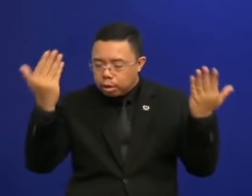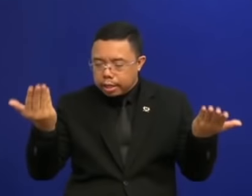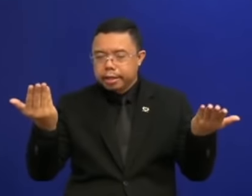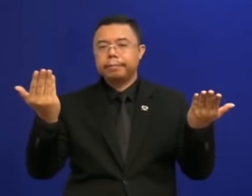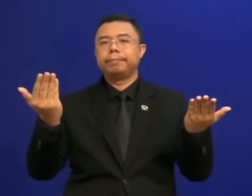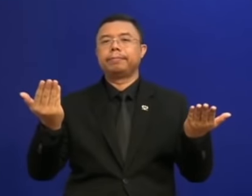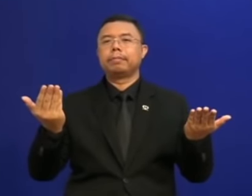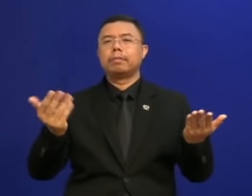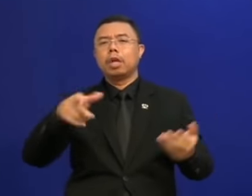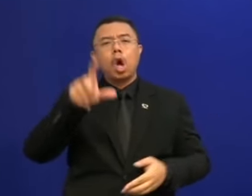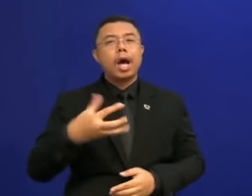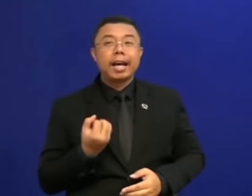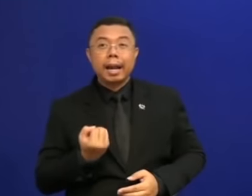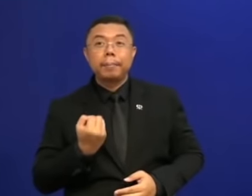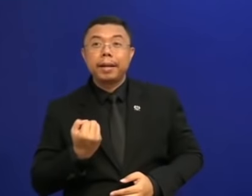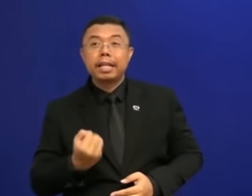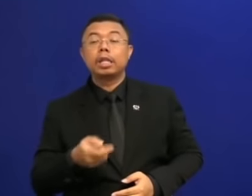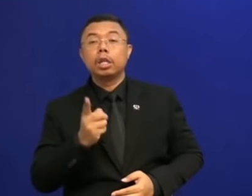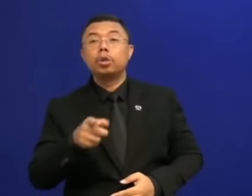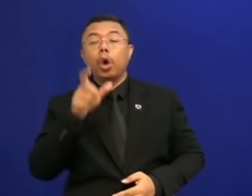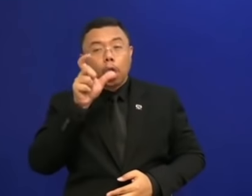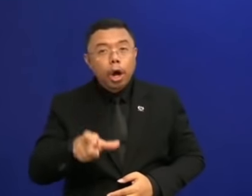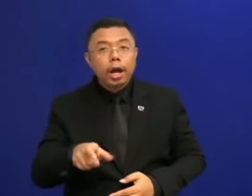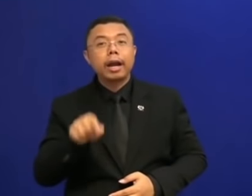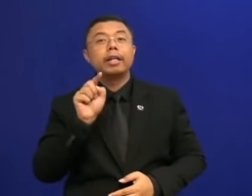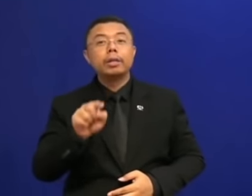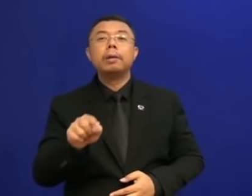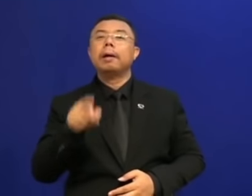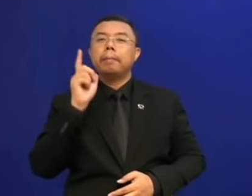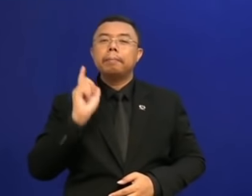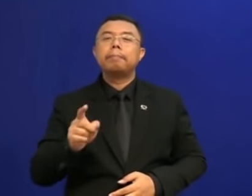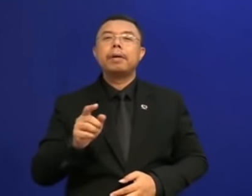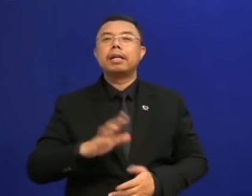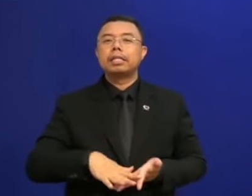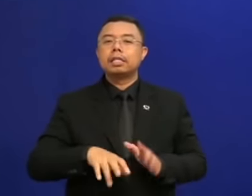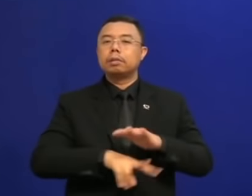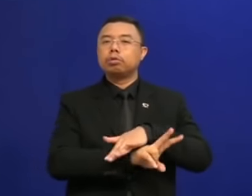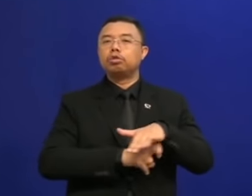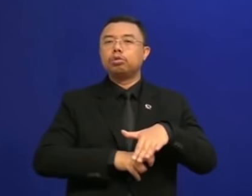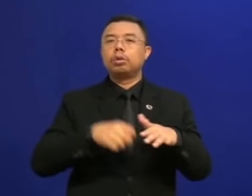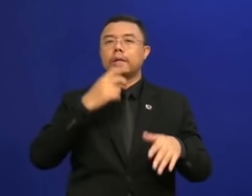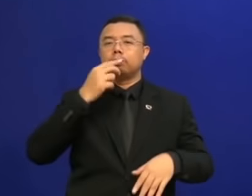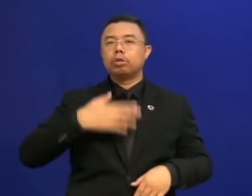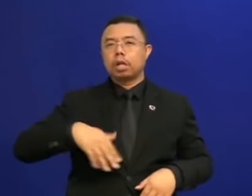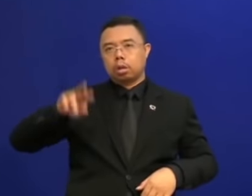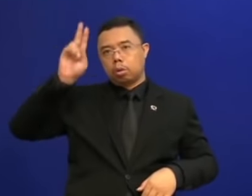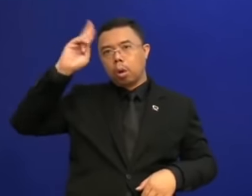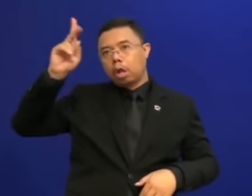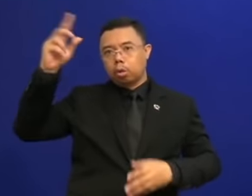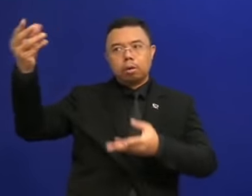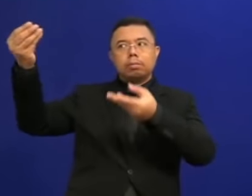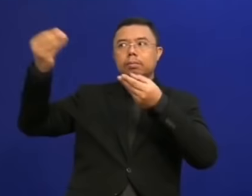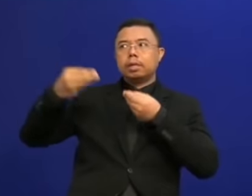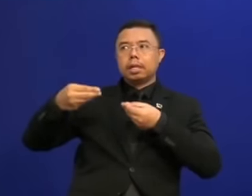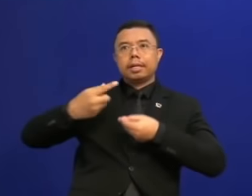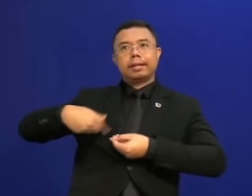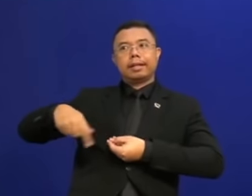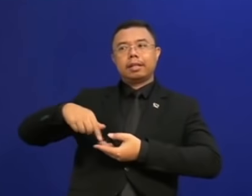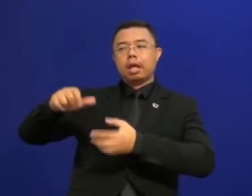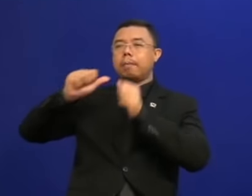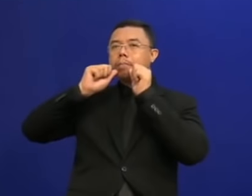mungkin. Orang pelit itu orang yang pasti mencuri milik Tuhan. Tuhan mempercayakan kepada